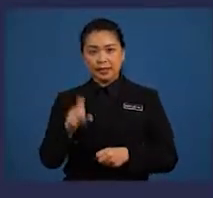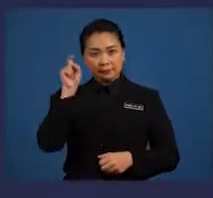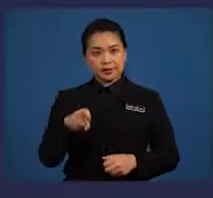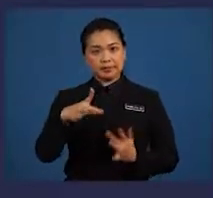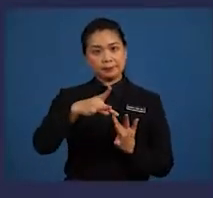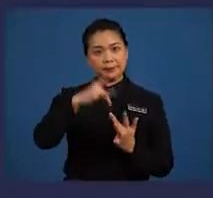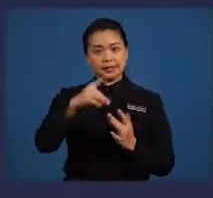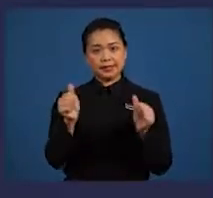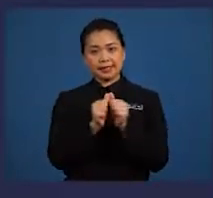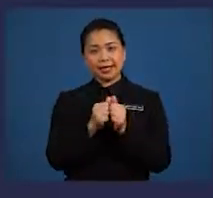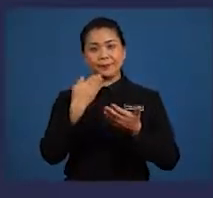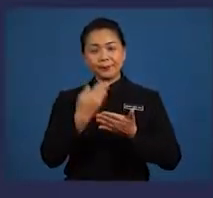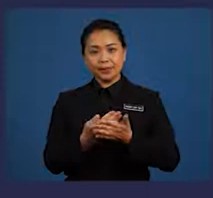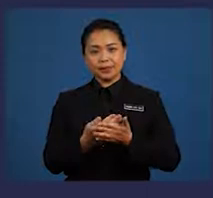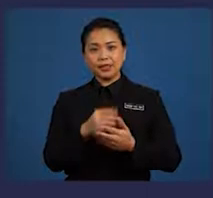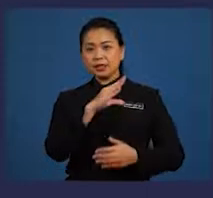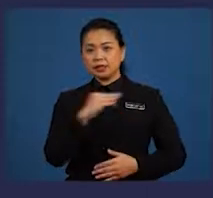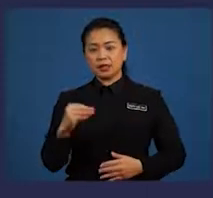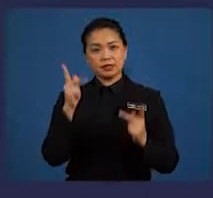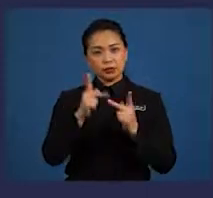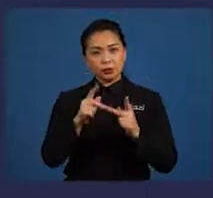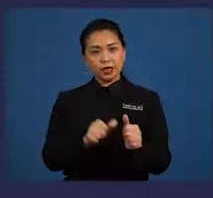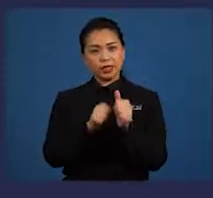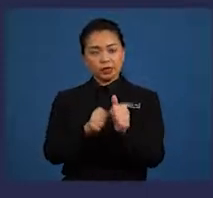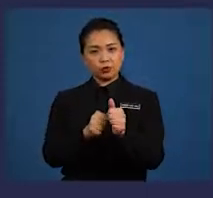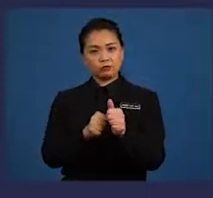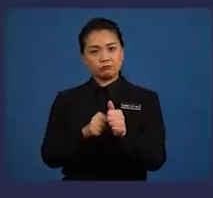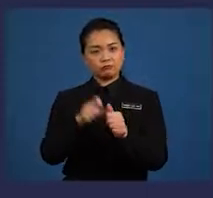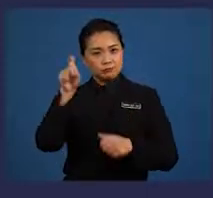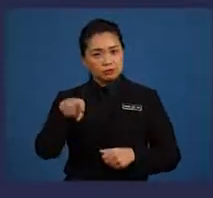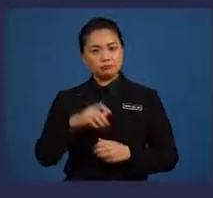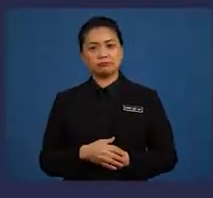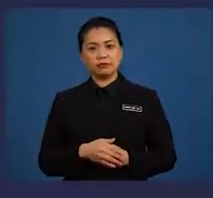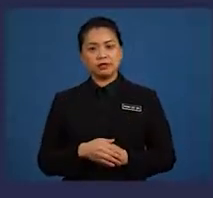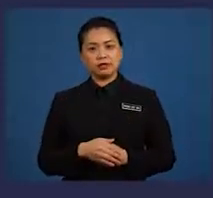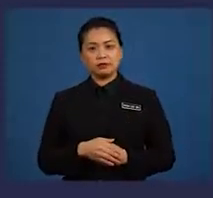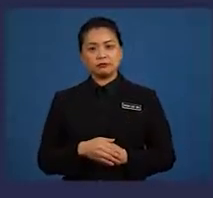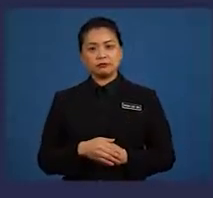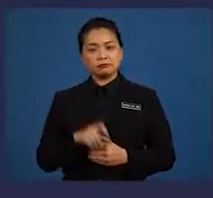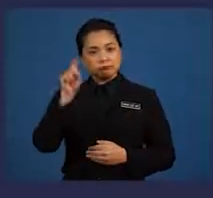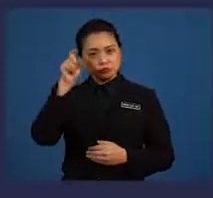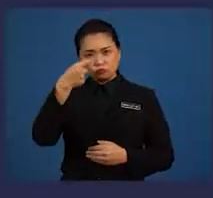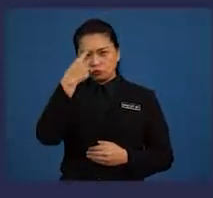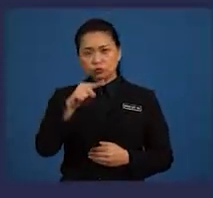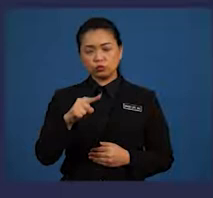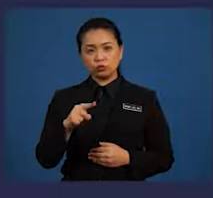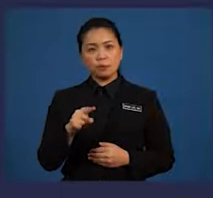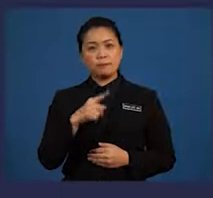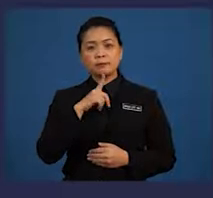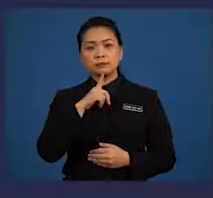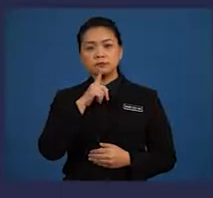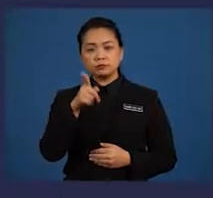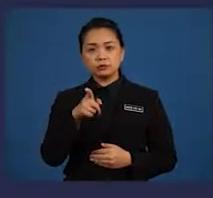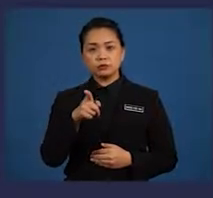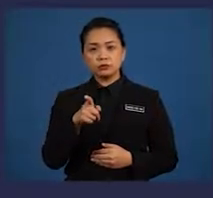dipilih dengan baik dan disesuaikan mengikut keperluan hal ini memastikan audio Windu wajan